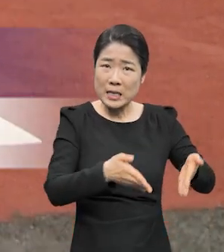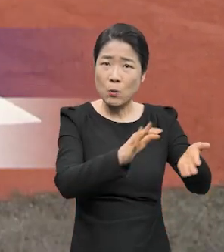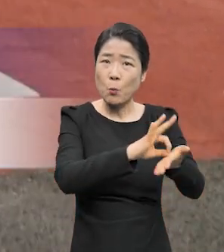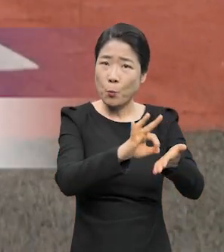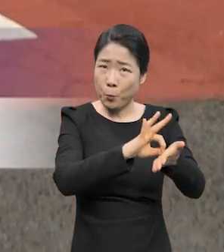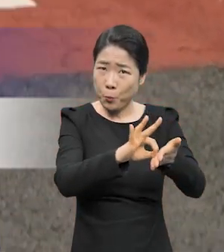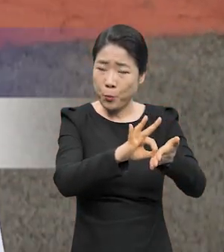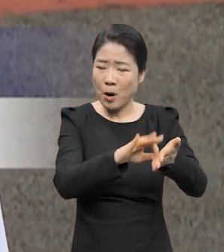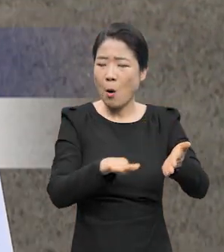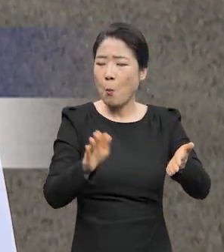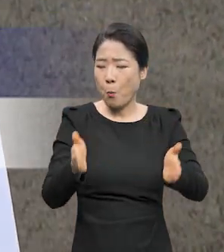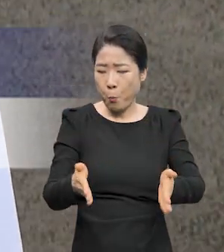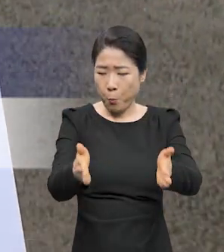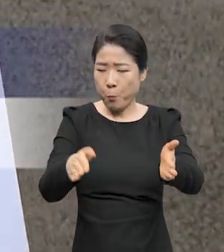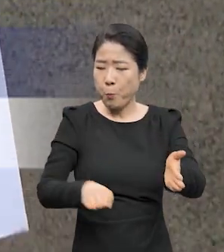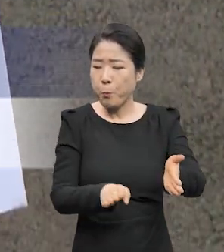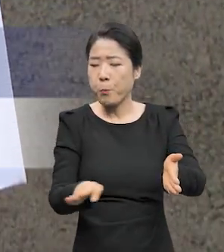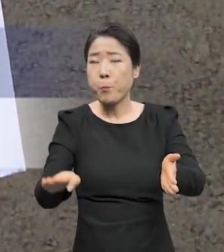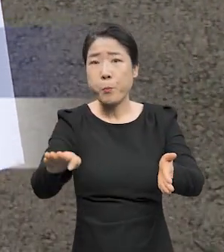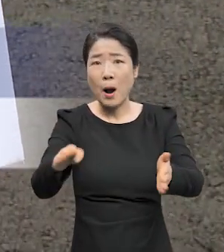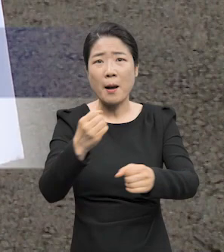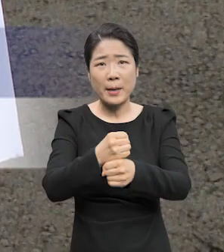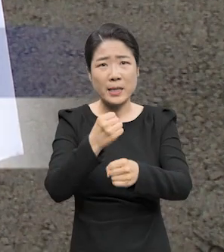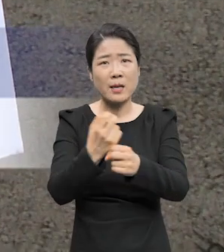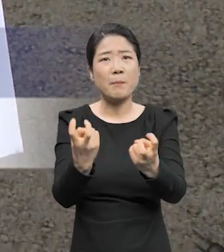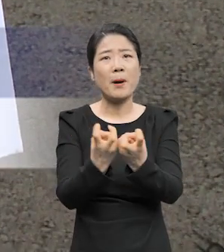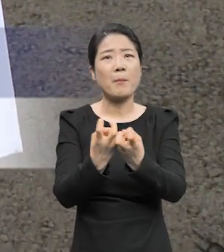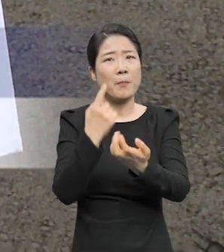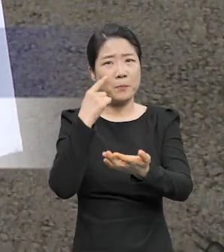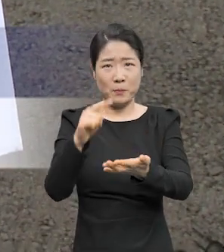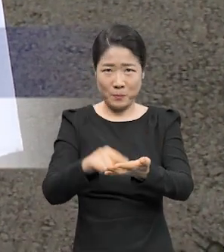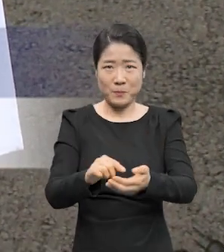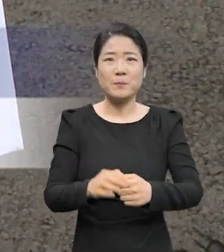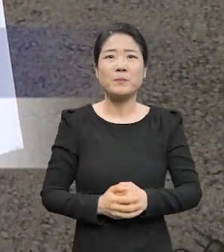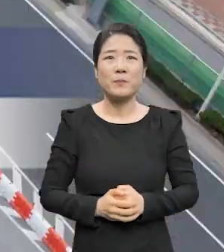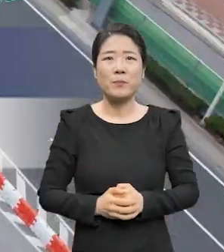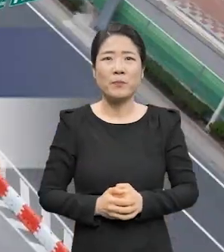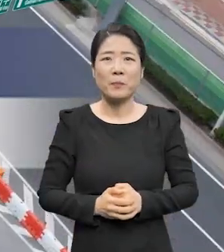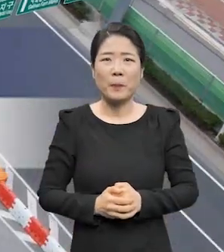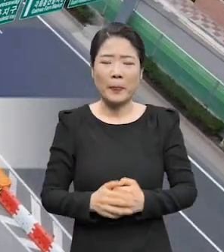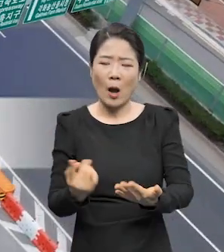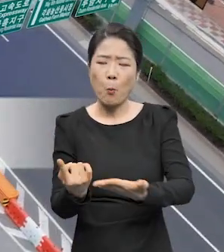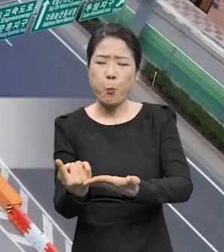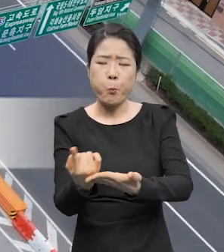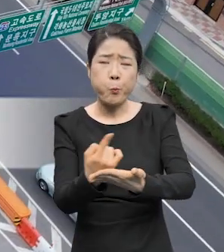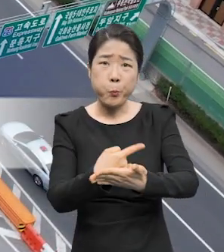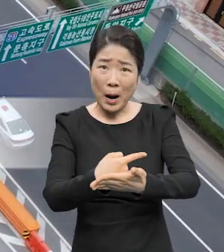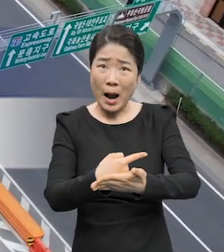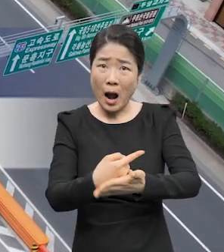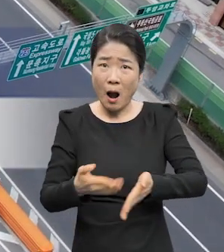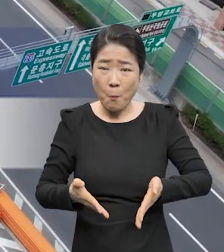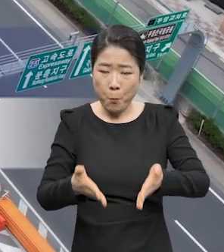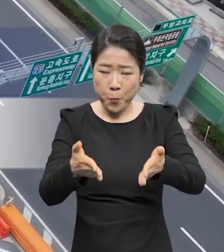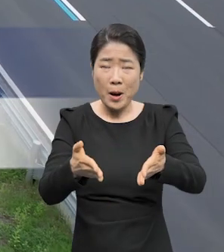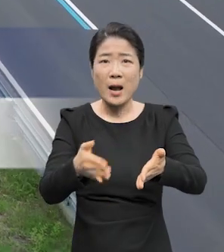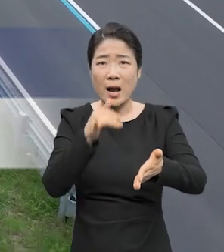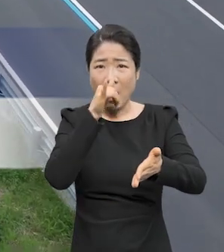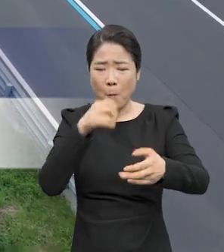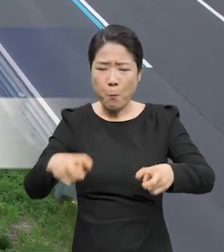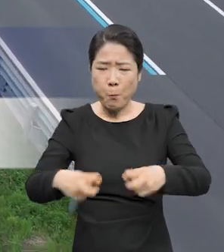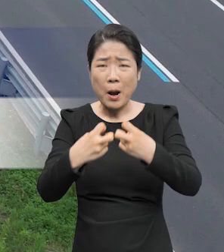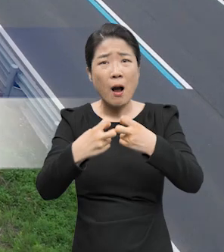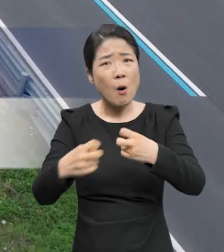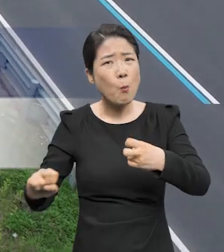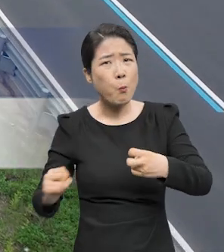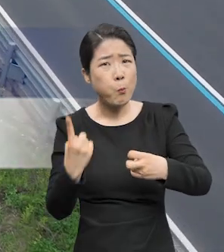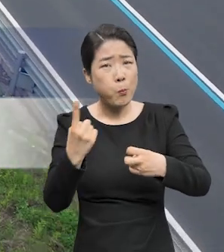주행 차로로 활용하고 우측에 진출로를 개설하는 방안을 찾았습니다. 이는 감속차로 확보가 가능해져 사고